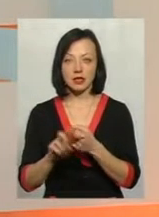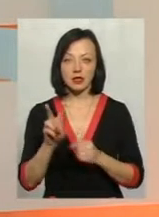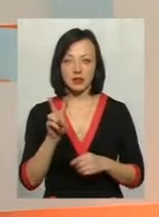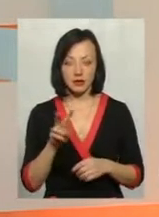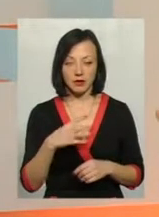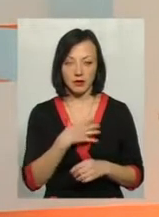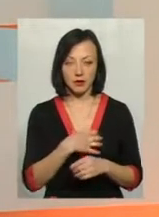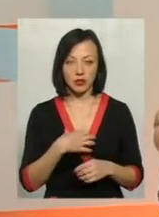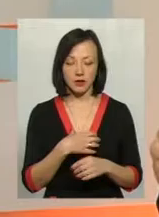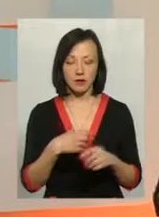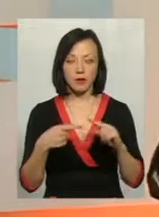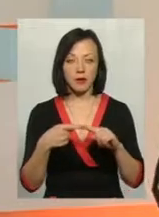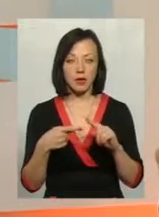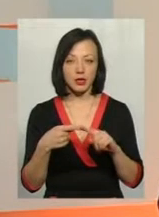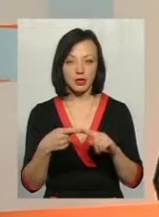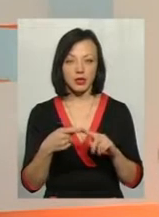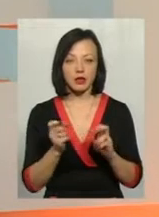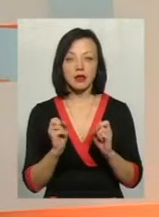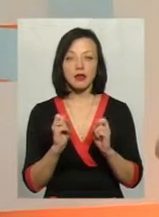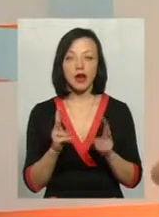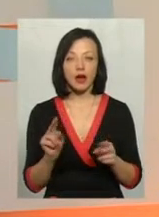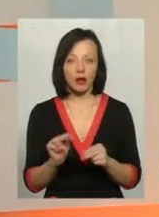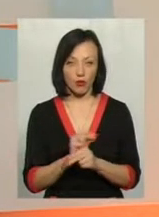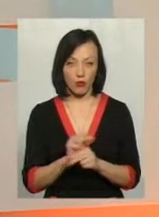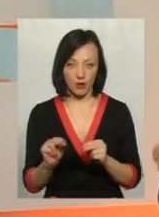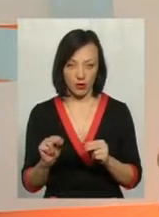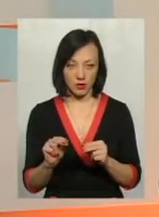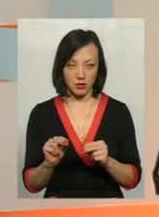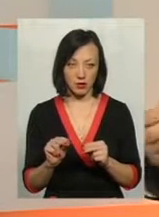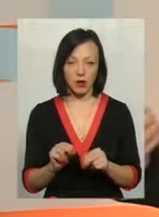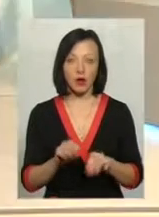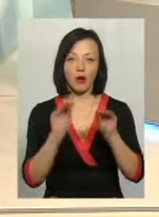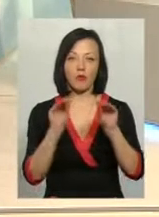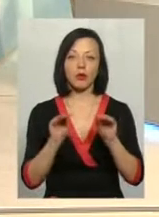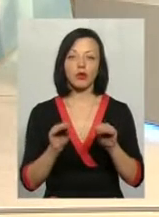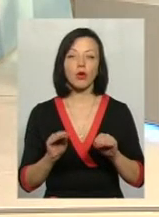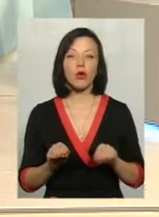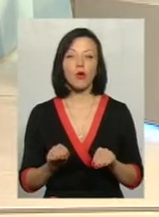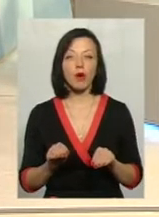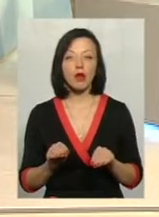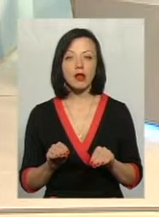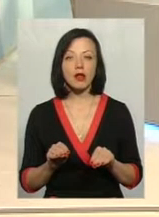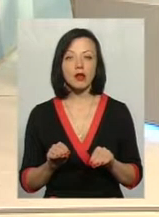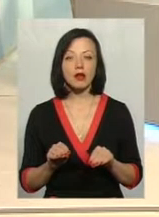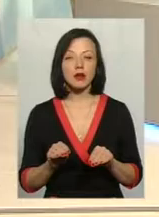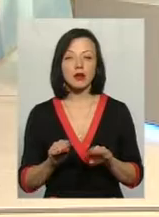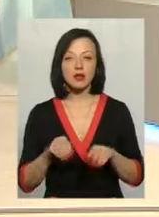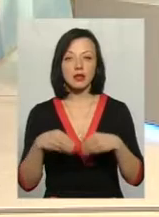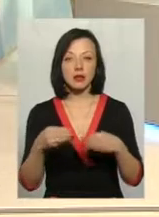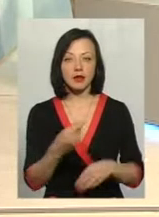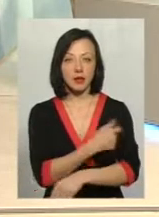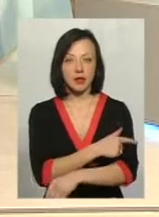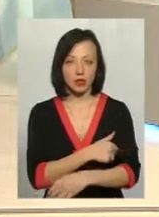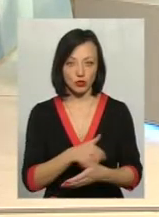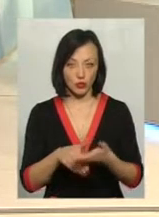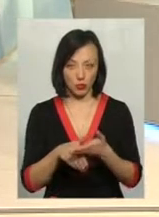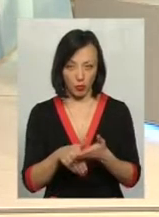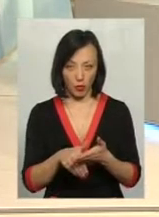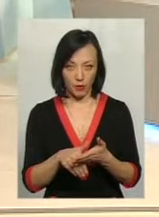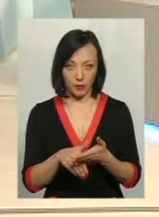ключові речі. Перша річ – це як лікувати. Тобто це так звані протоколи надання медичної